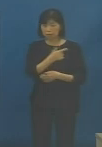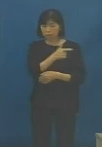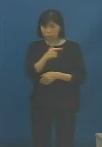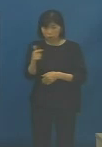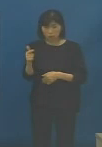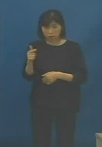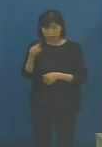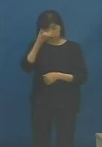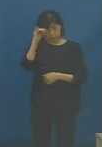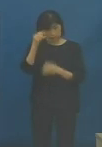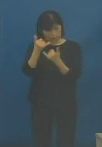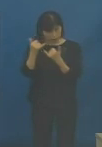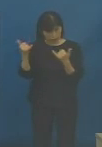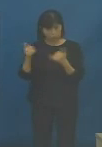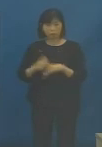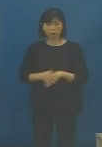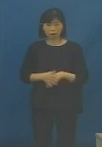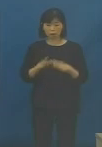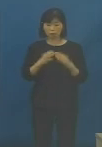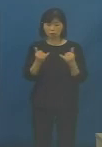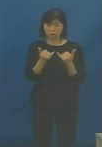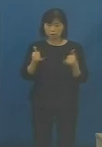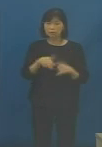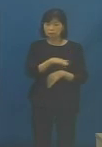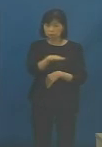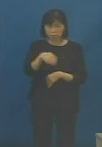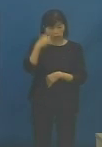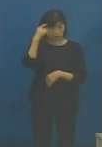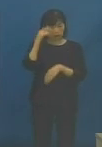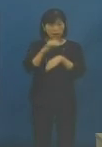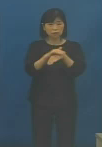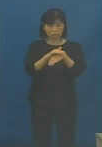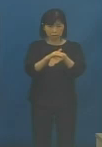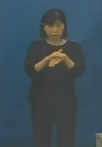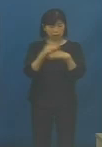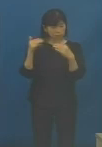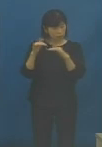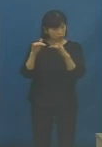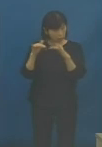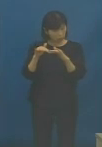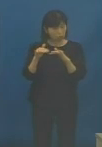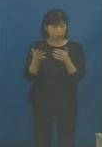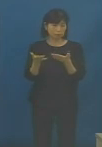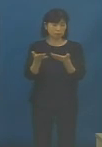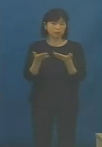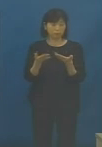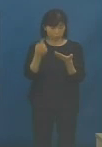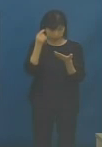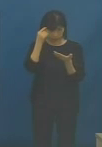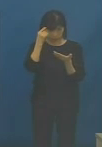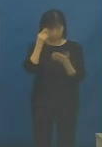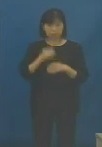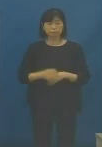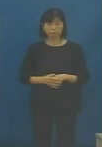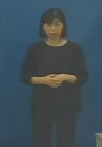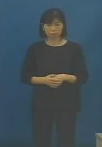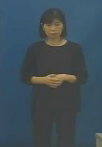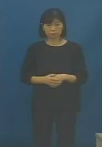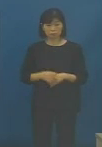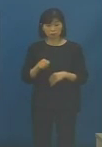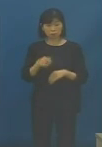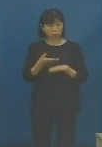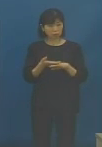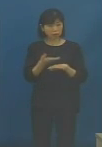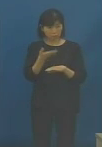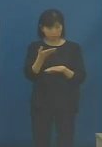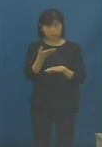な有識者であるとかあるいは国民の各界各層の、議論を仰ぐべきではないかと思います。まあ、その上で